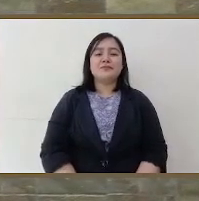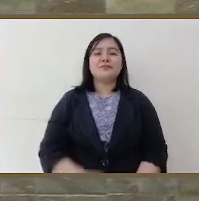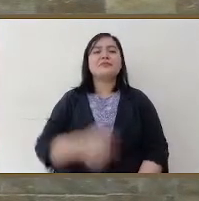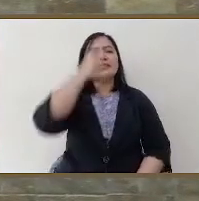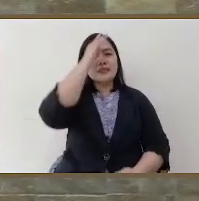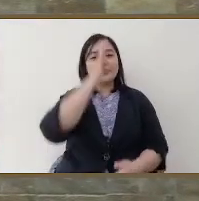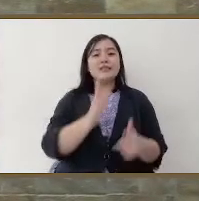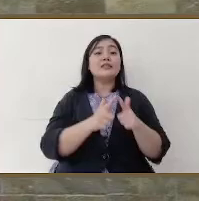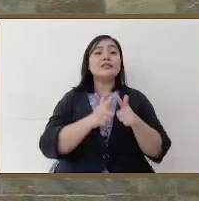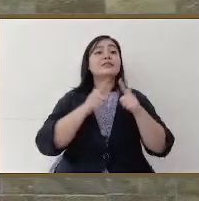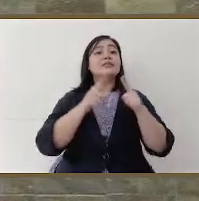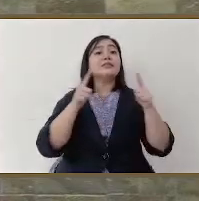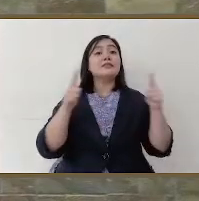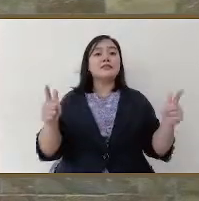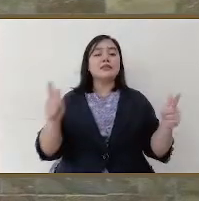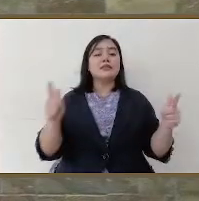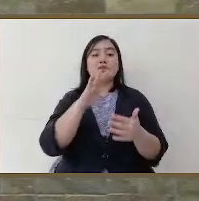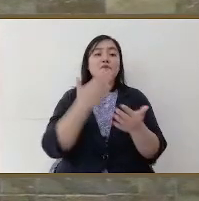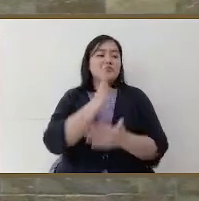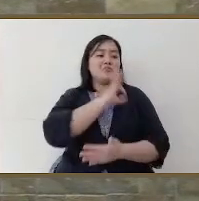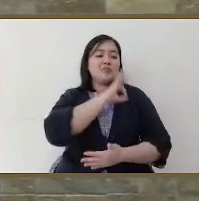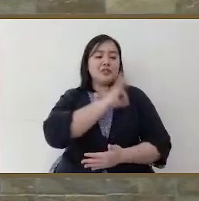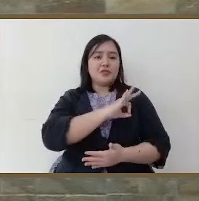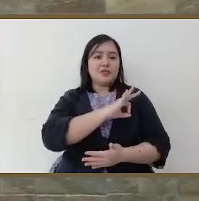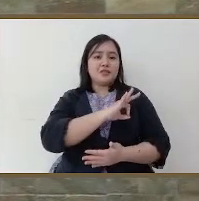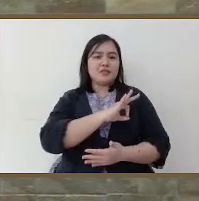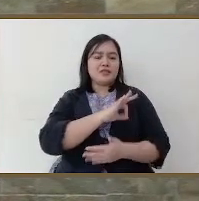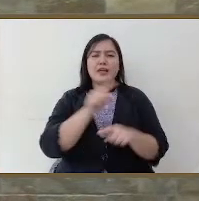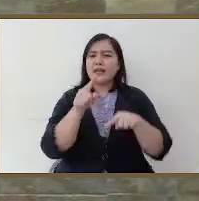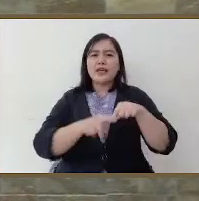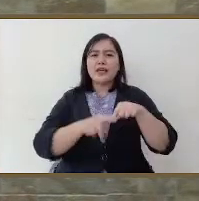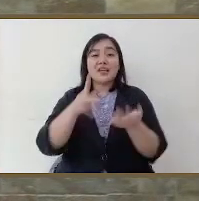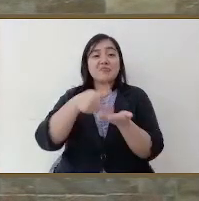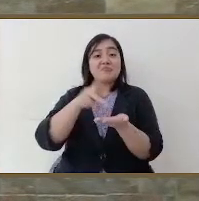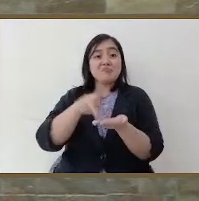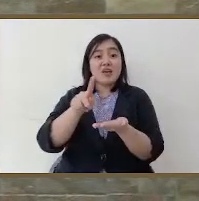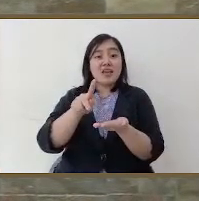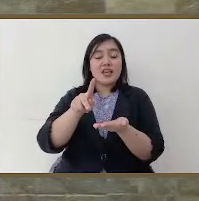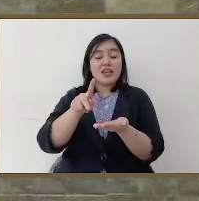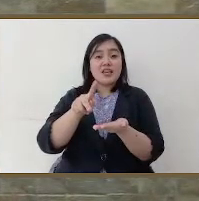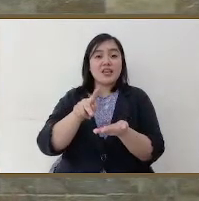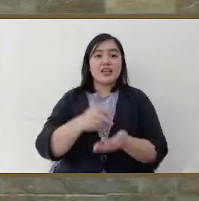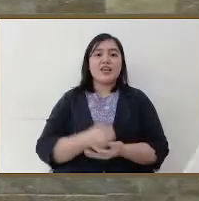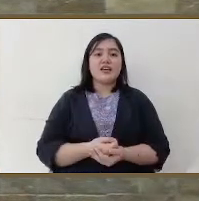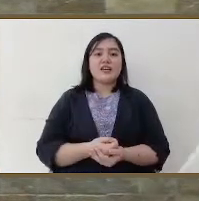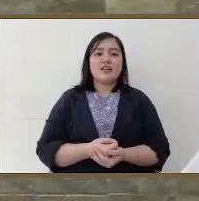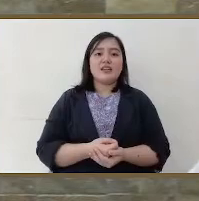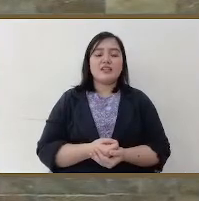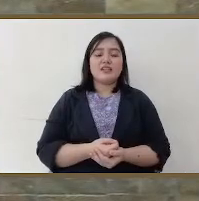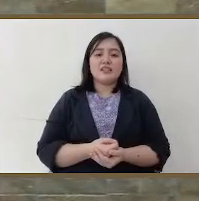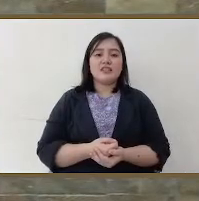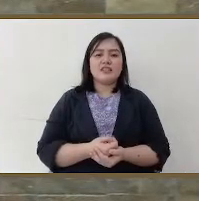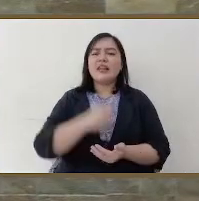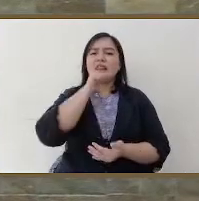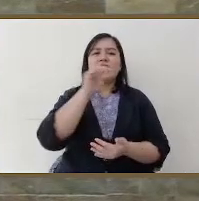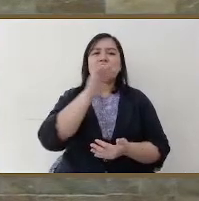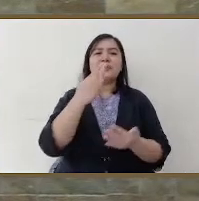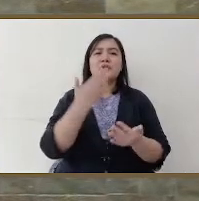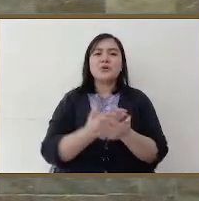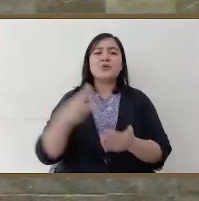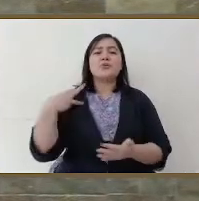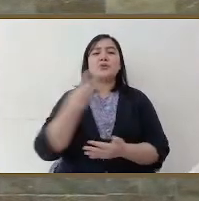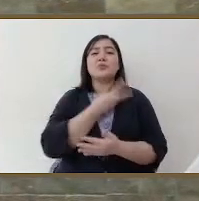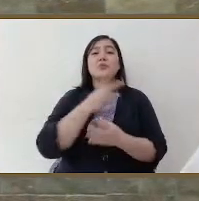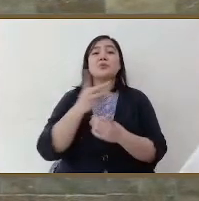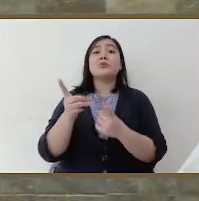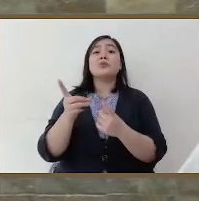hindi ho natin pwedeng mabayaran, kapatid. You see, na the understand, sabi ko nga, hindi lahat ng bagay ginagawa natin. Huwag na